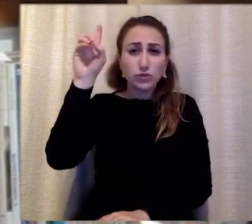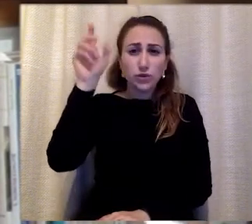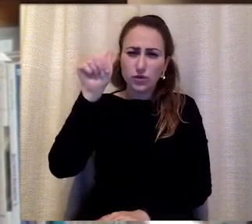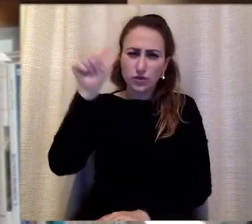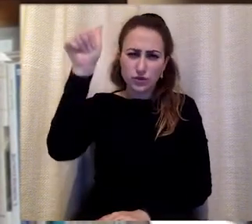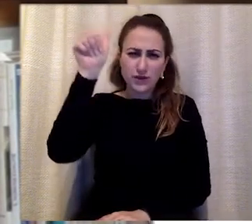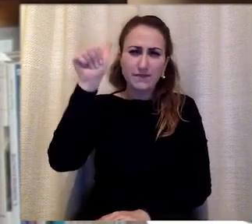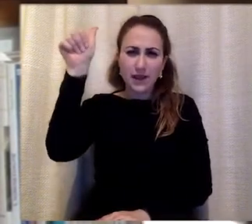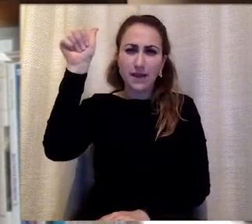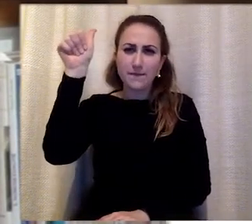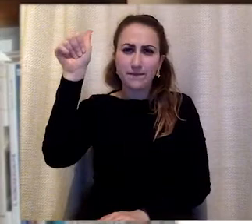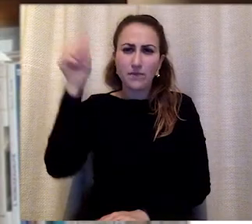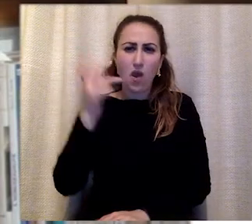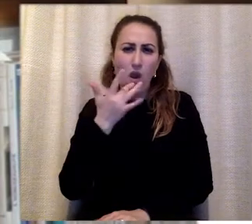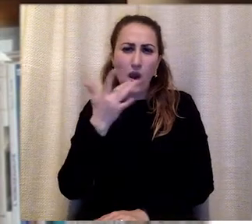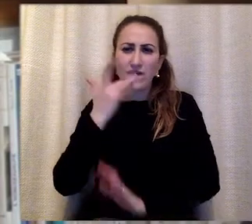maladie.